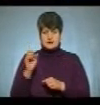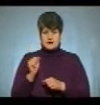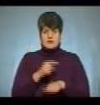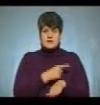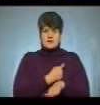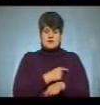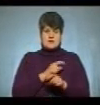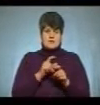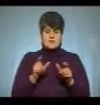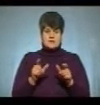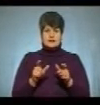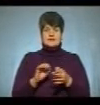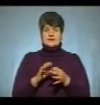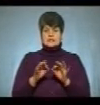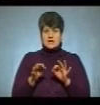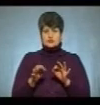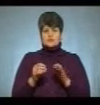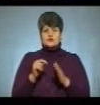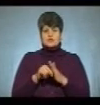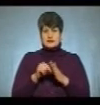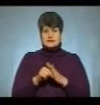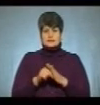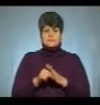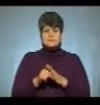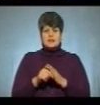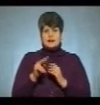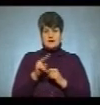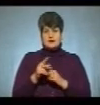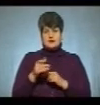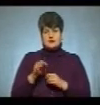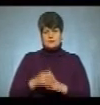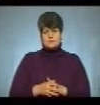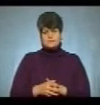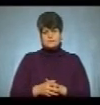апеляційному суді. Детальніше у сюжеті нашої колеги зі Львова Лілії Гончарук.